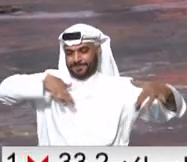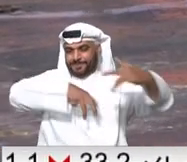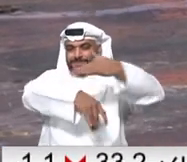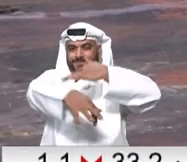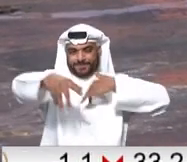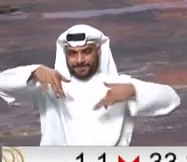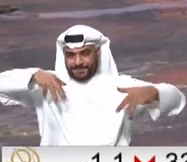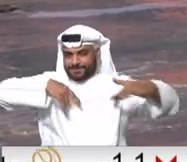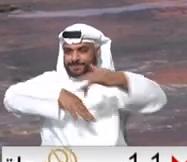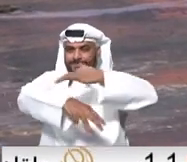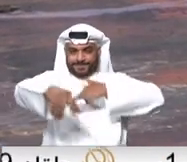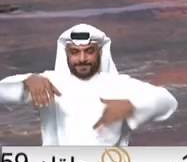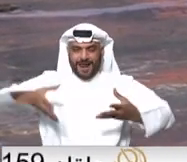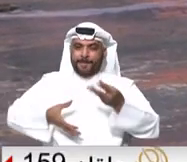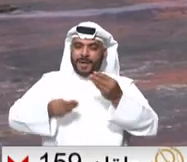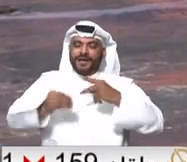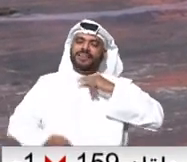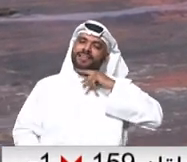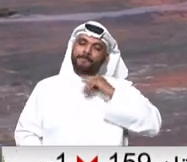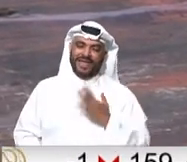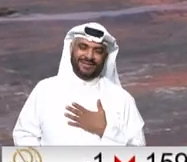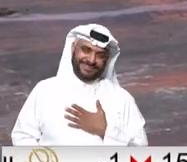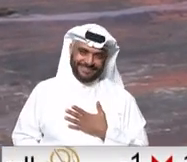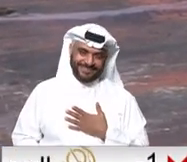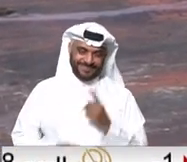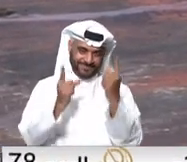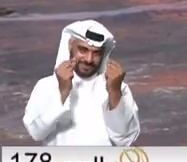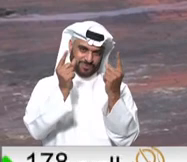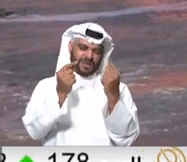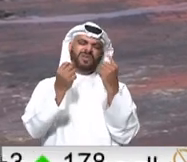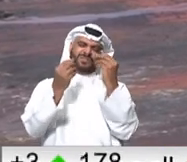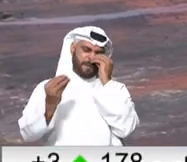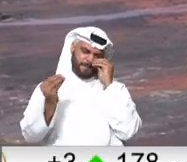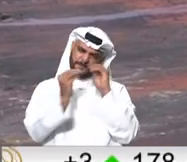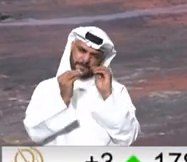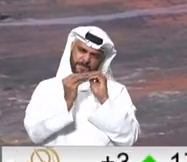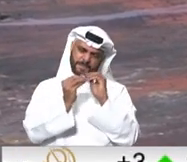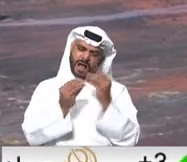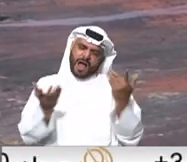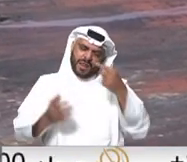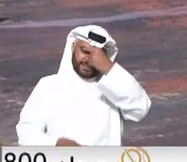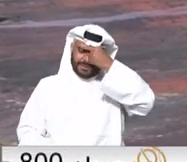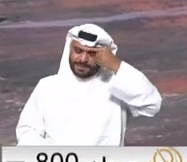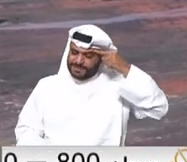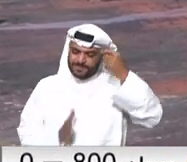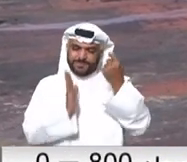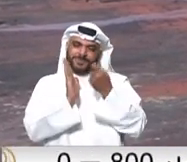مراكش، فيما تواصل ساكنة المدينة التأقلم مع تداعيات